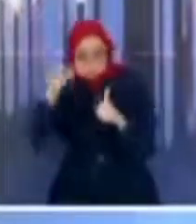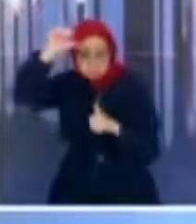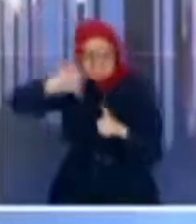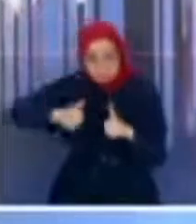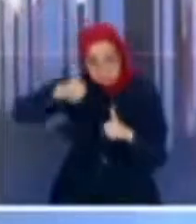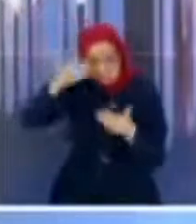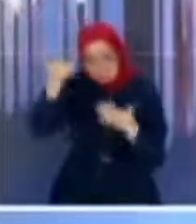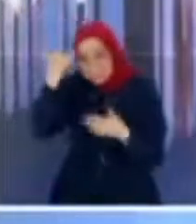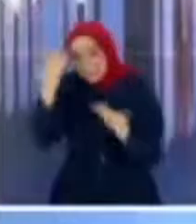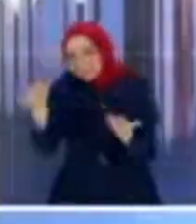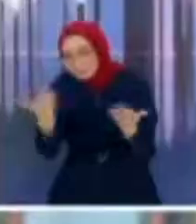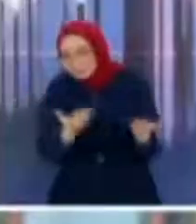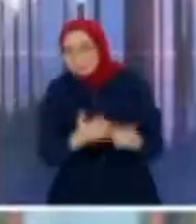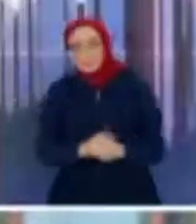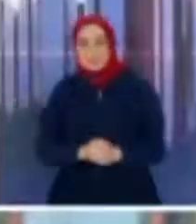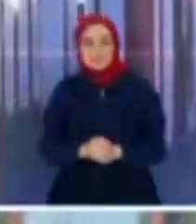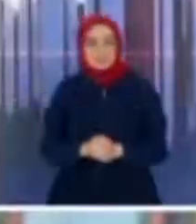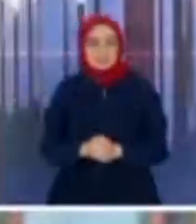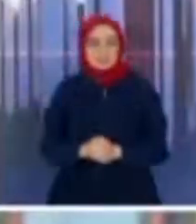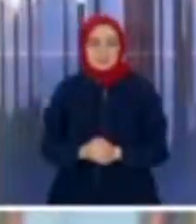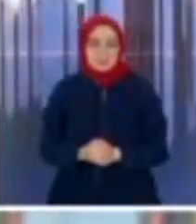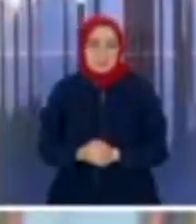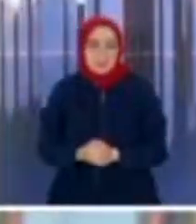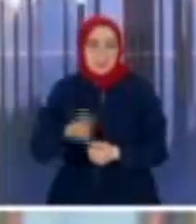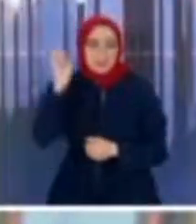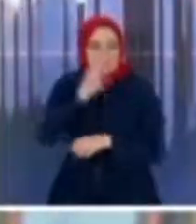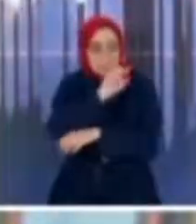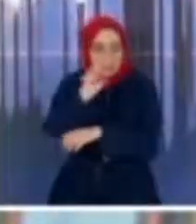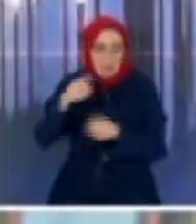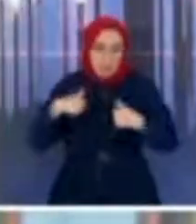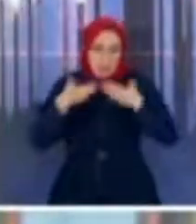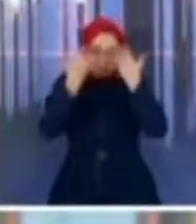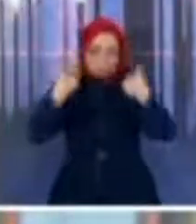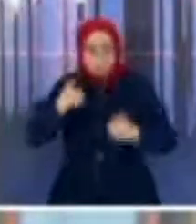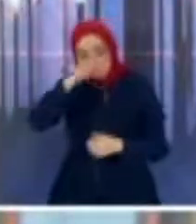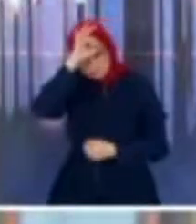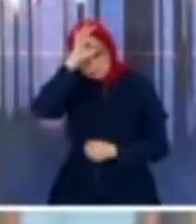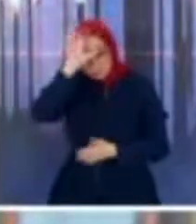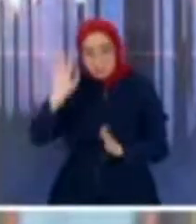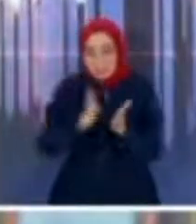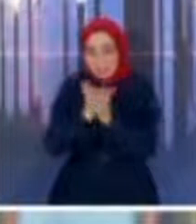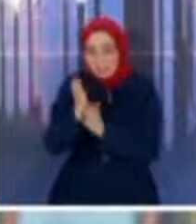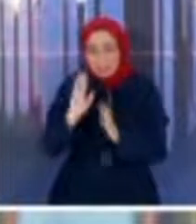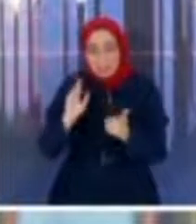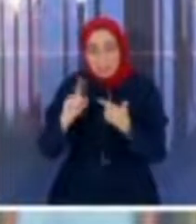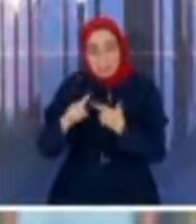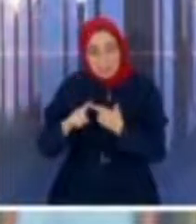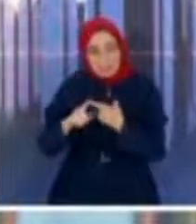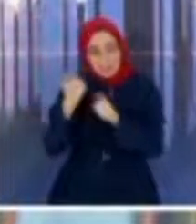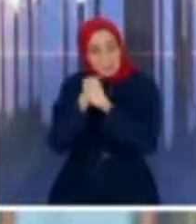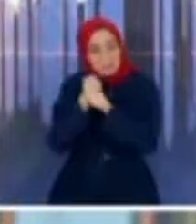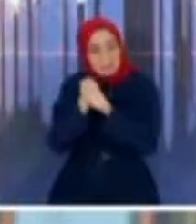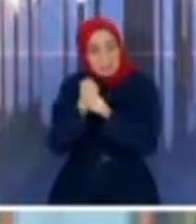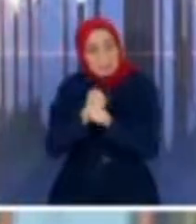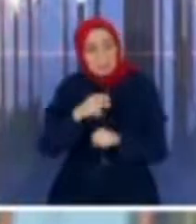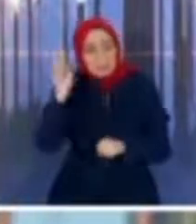تهم مجالك؟ والله نفهمش ياسر في السياحة، أما فما الخدمة اللي تخدمت